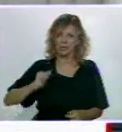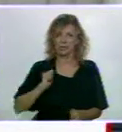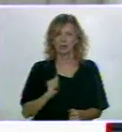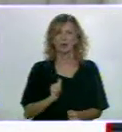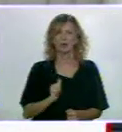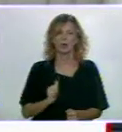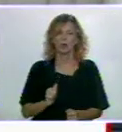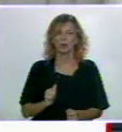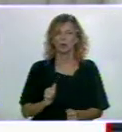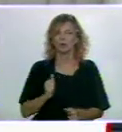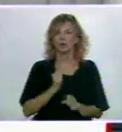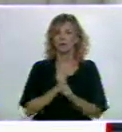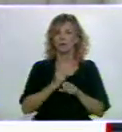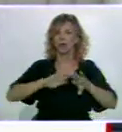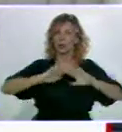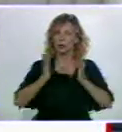aceasta fără să fie...